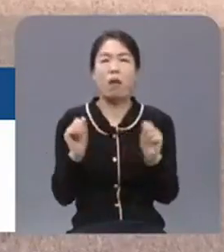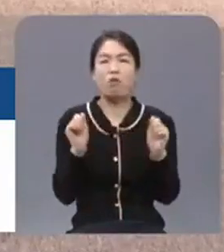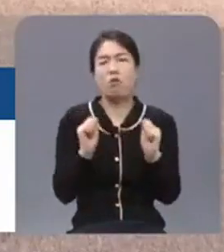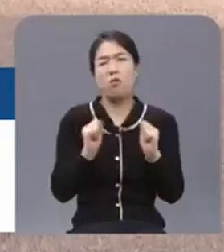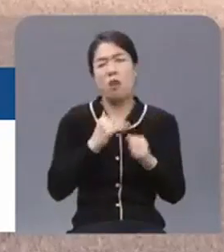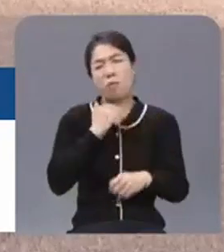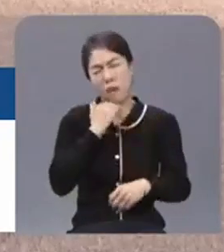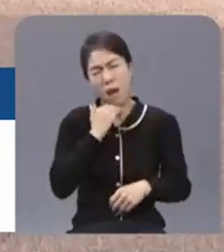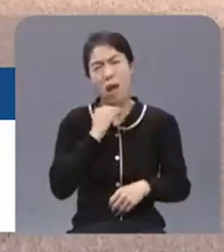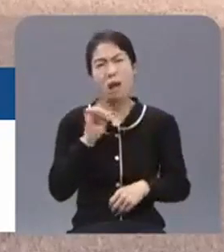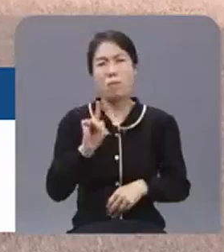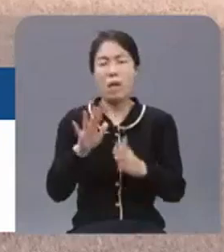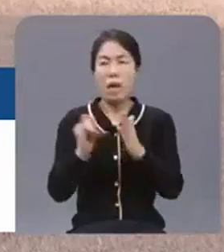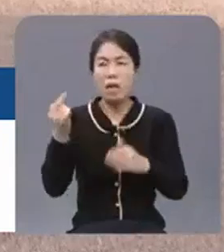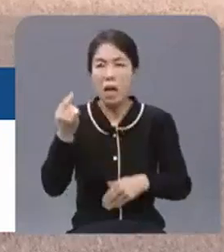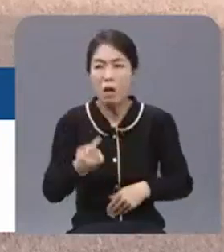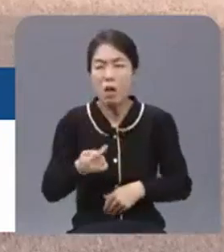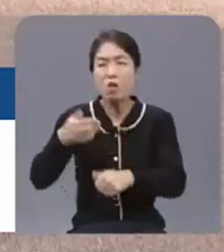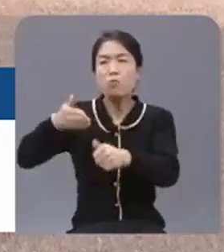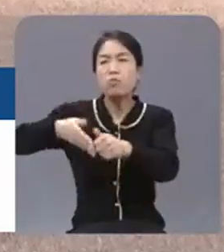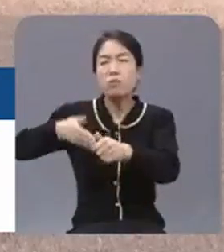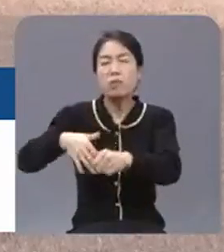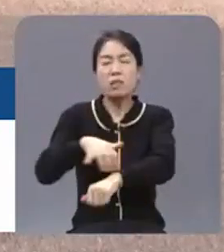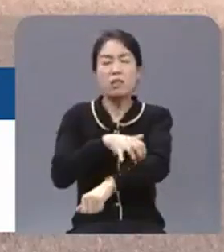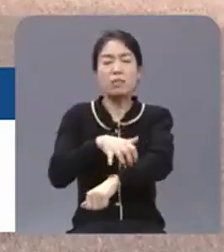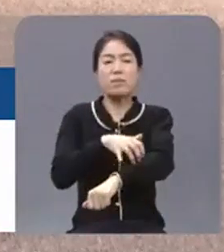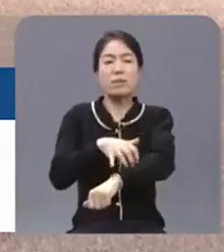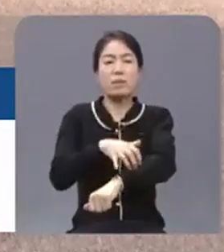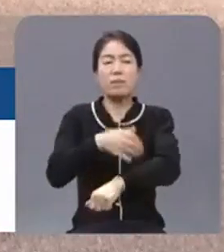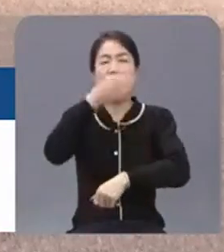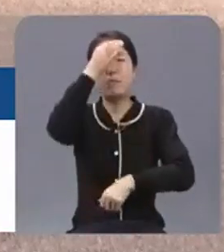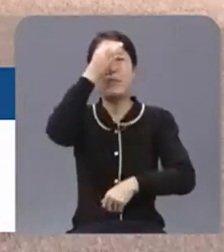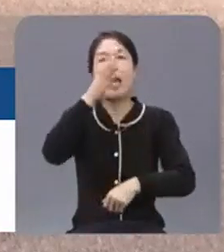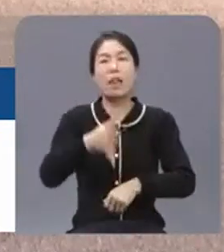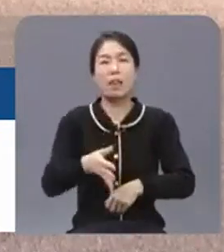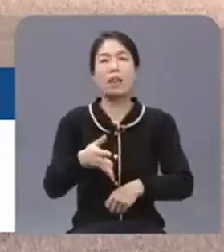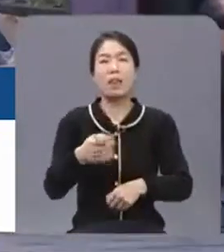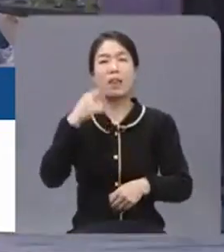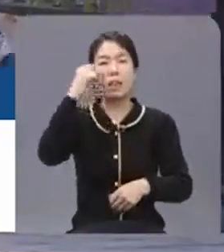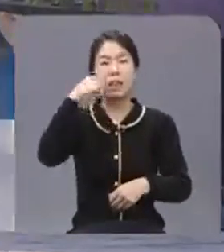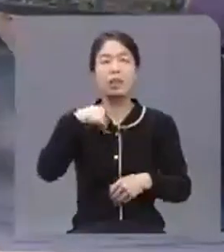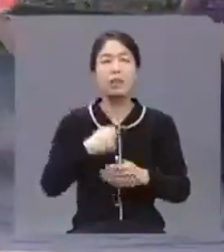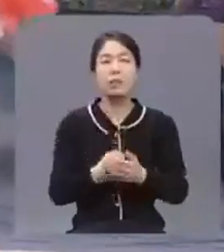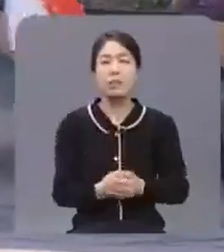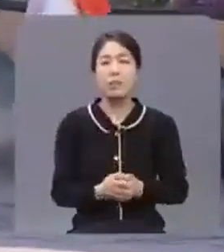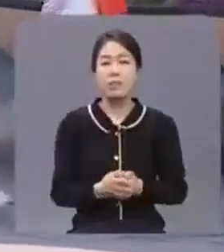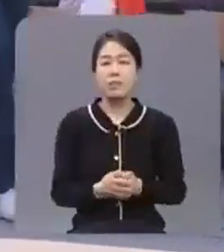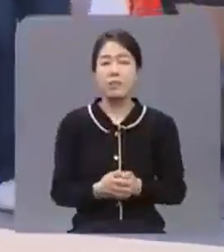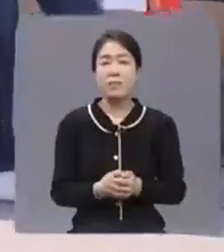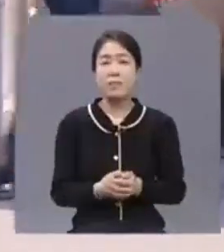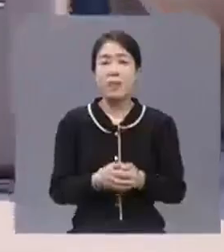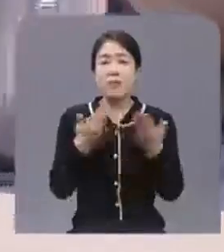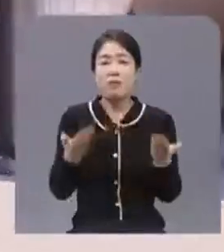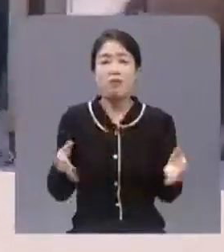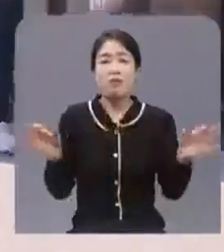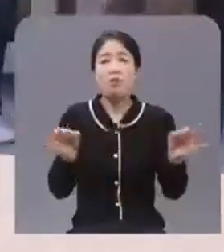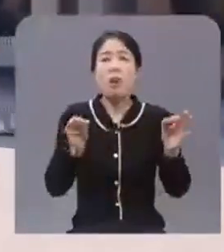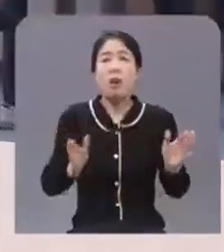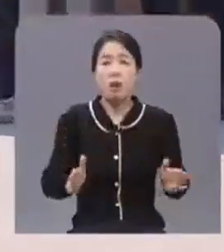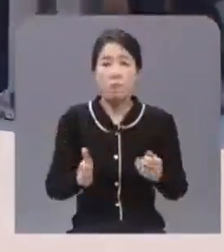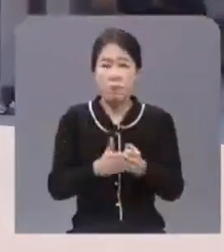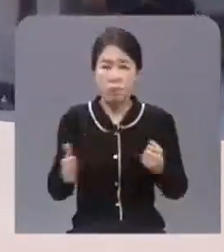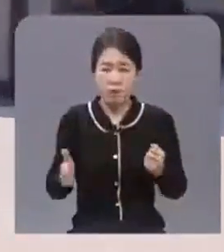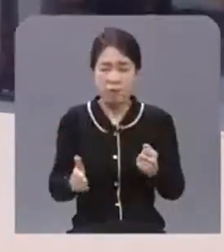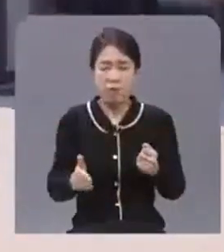되고 가족한테 오라고 하는 것도 번거롭고 해가지고 좀 미안하기도 해요. 짧은 설 연휴에 귀성객들에겐 더욱